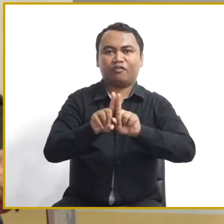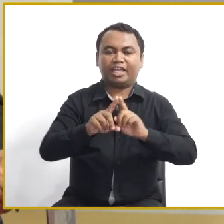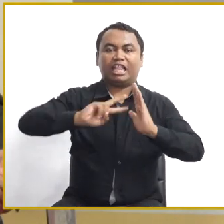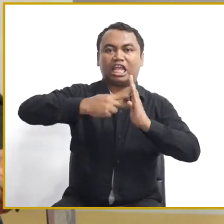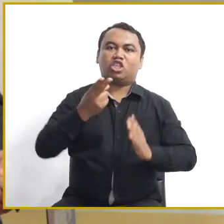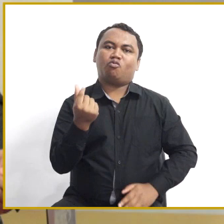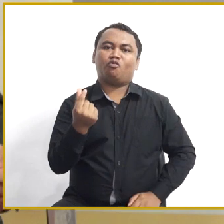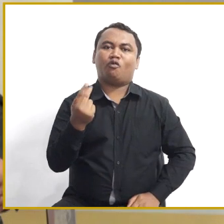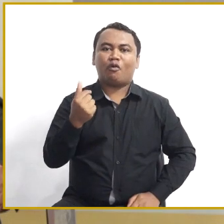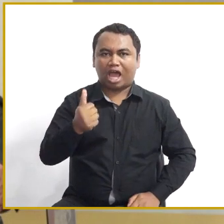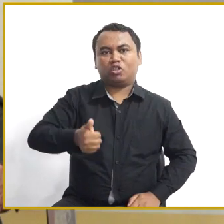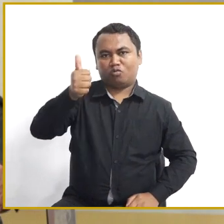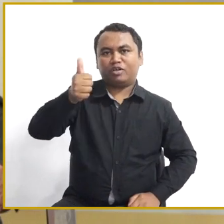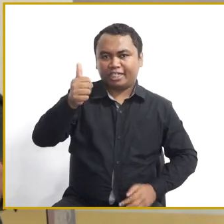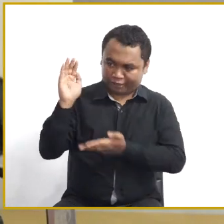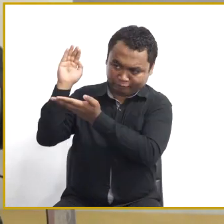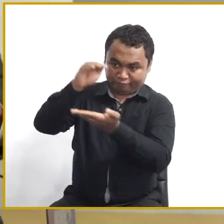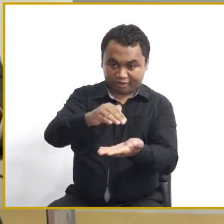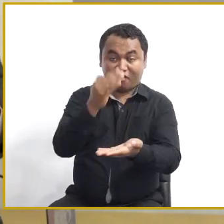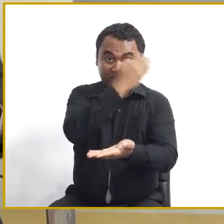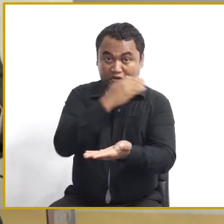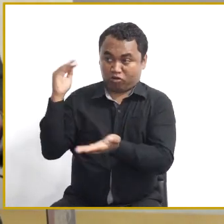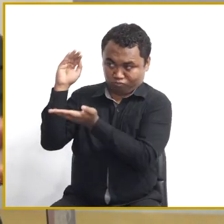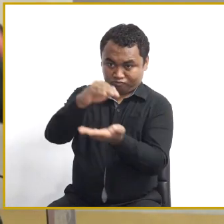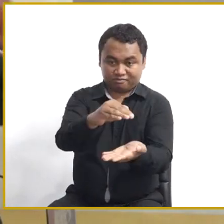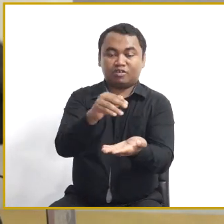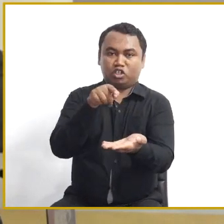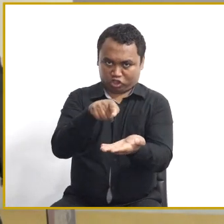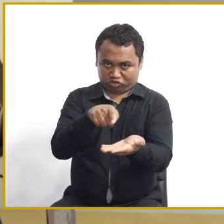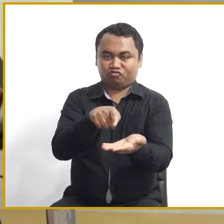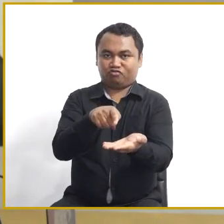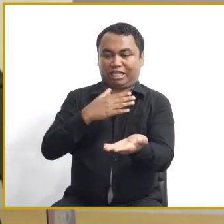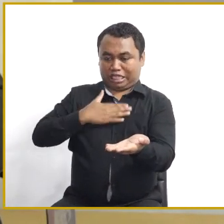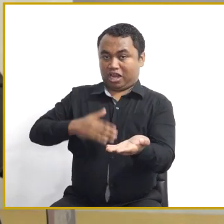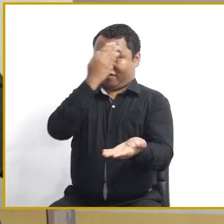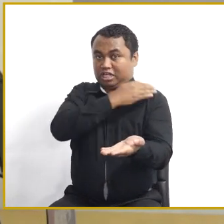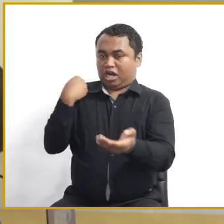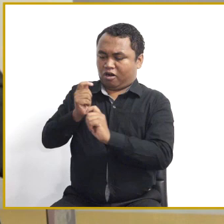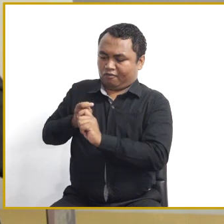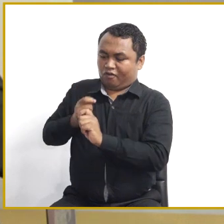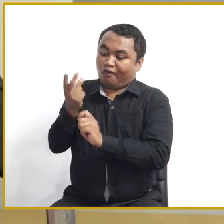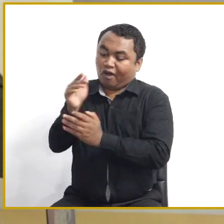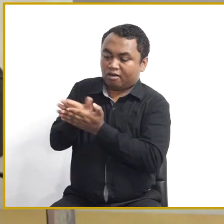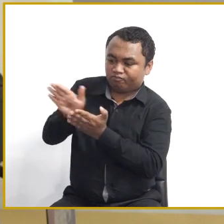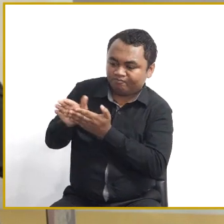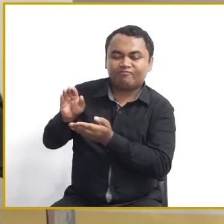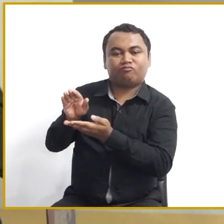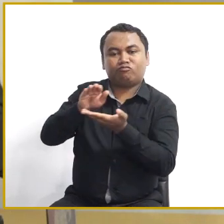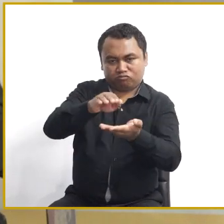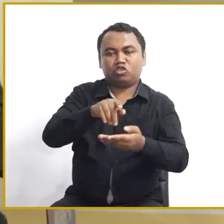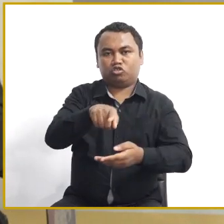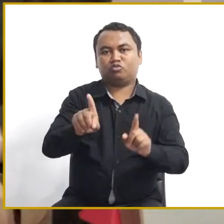raha ohatra ka atao amin'ny lafin'ny ara teknika no amoronanao ny vola ka ahafahanao miteraka tombontsoa ho an'la